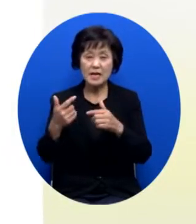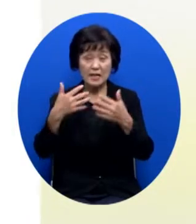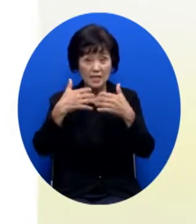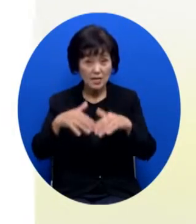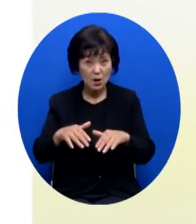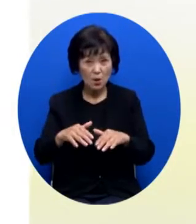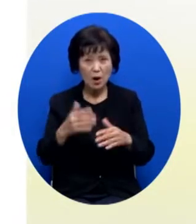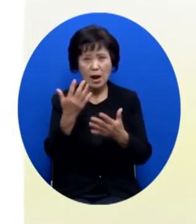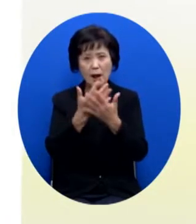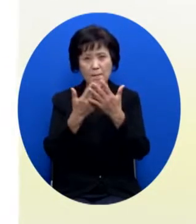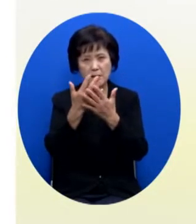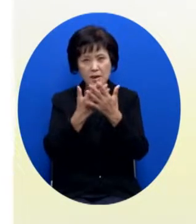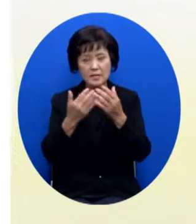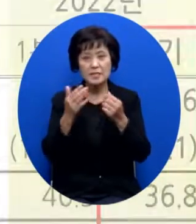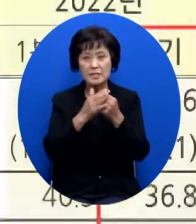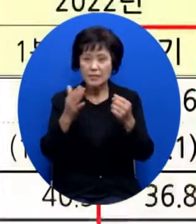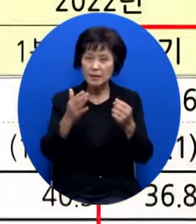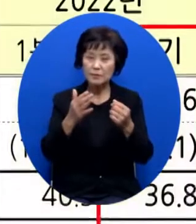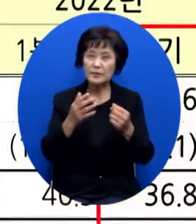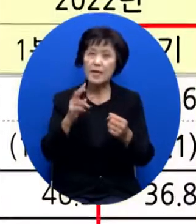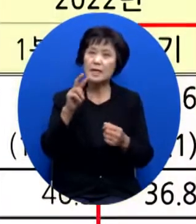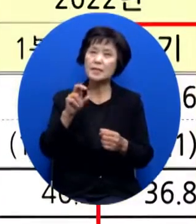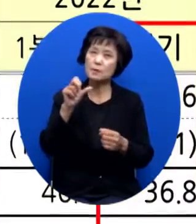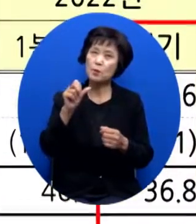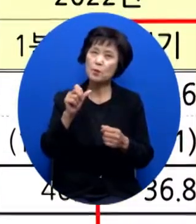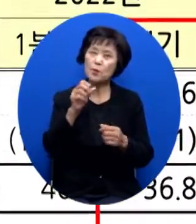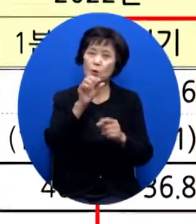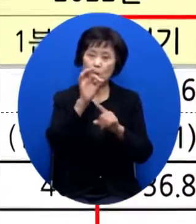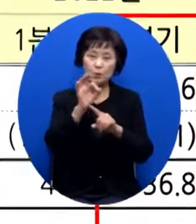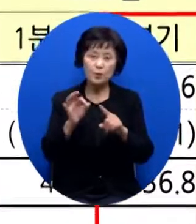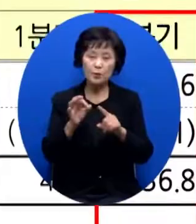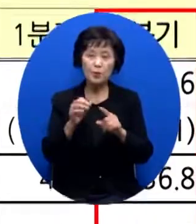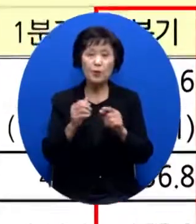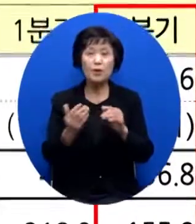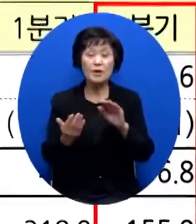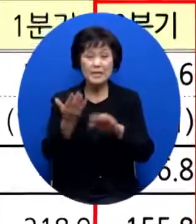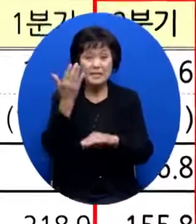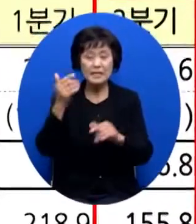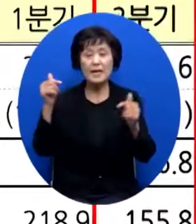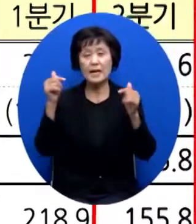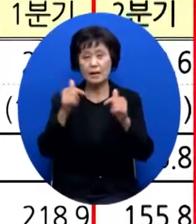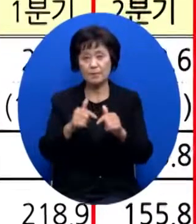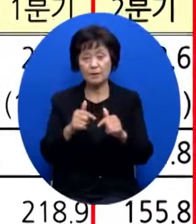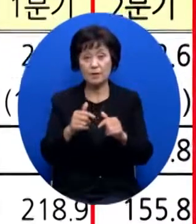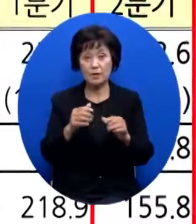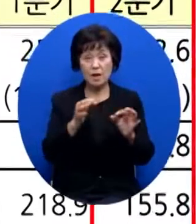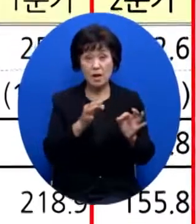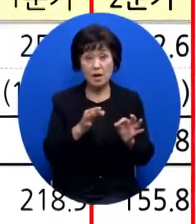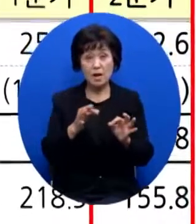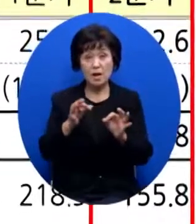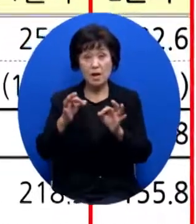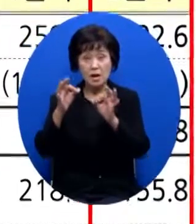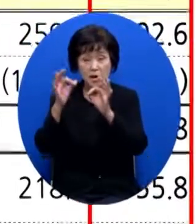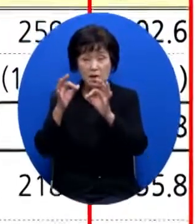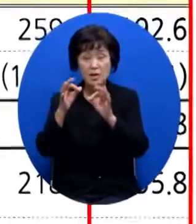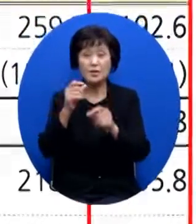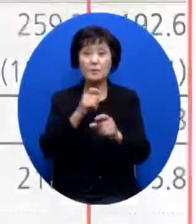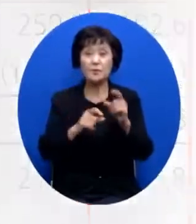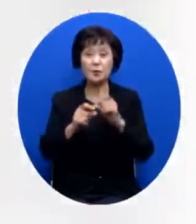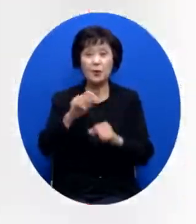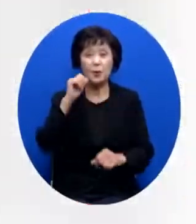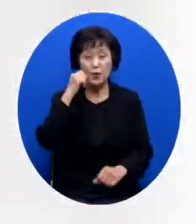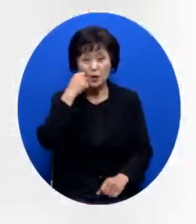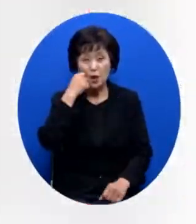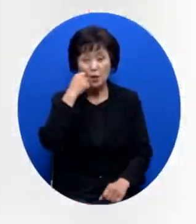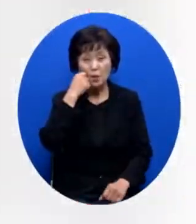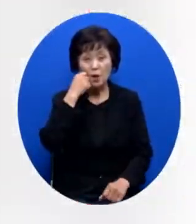불확실성으로 1분기보다는 25% 넘게 감소한 것으로 나타났습니다. 금리가 올라가면서 조달 비용이 늘어났고